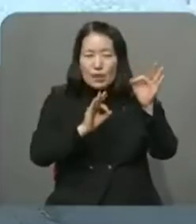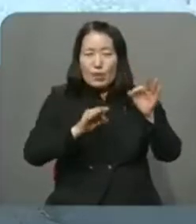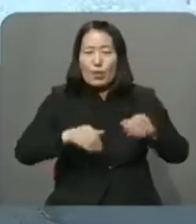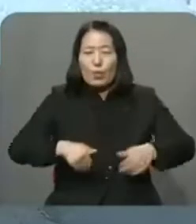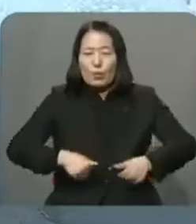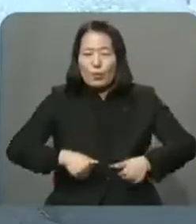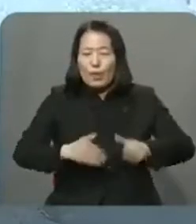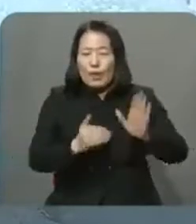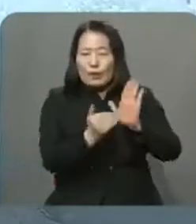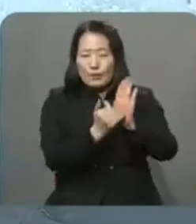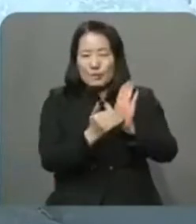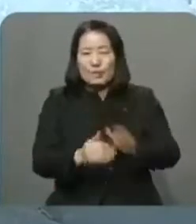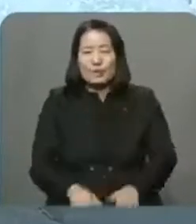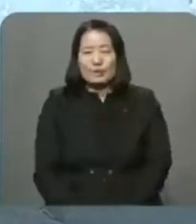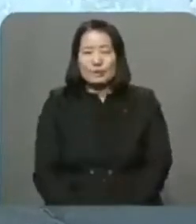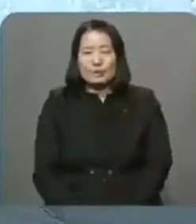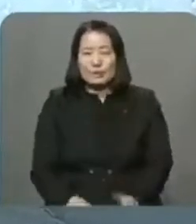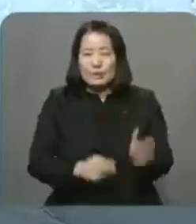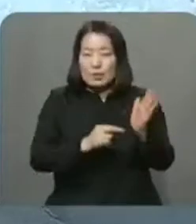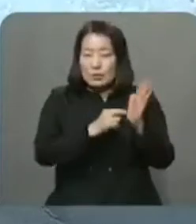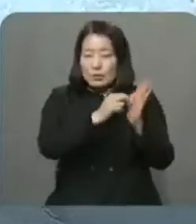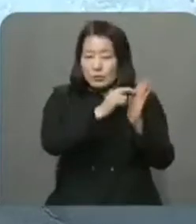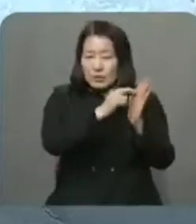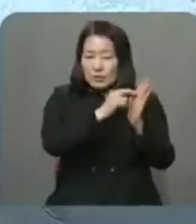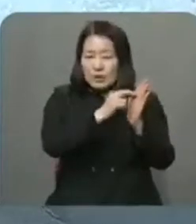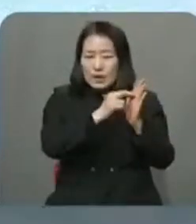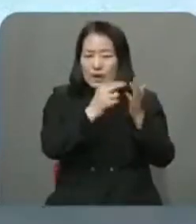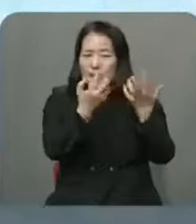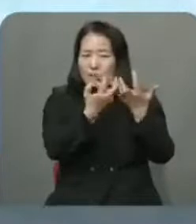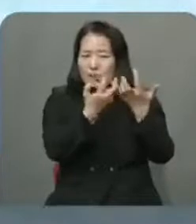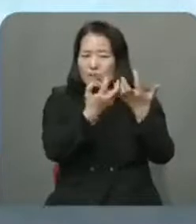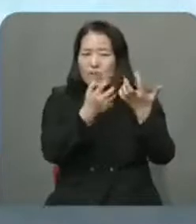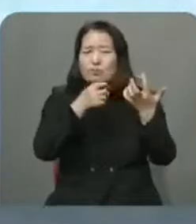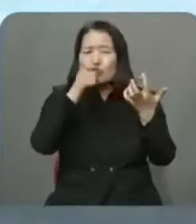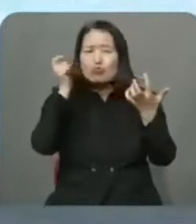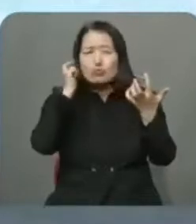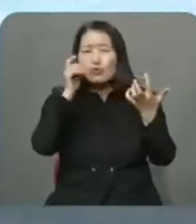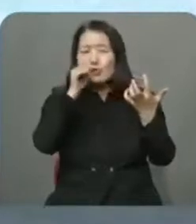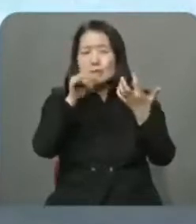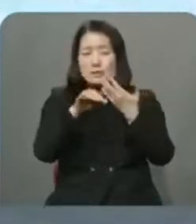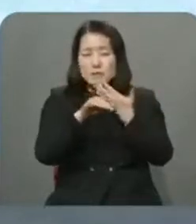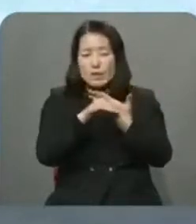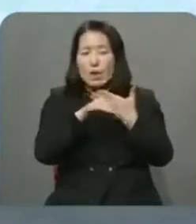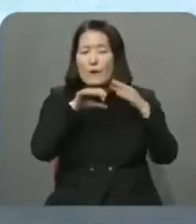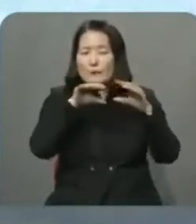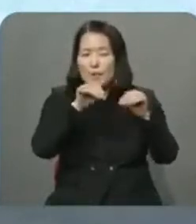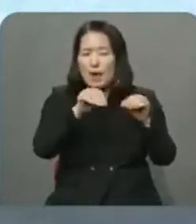있습니다. 특히 등반을 시작했더라도 빙벽에서 물이 흐르는 경우 바로